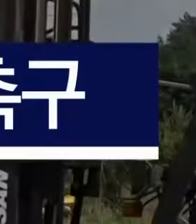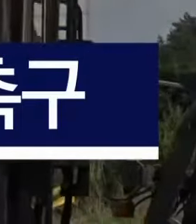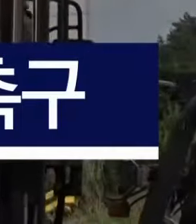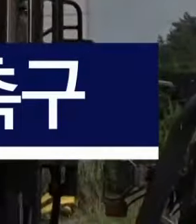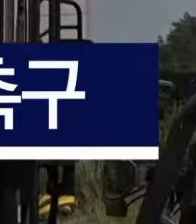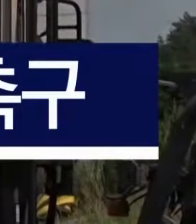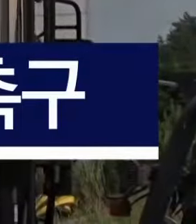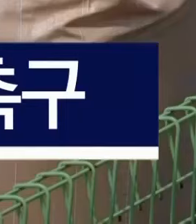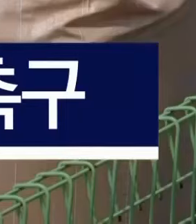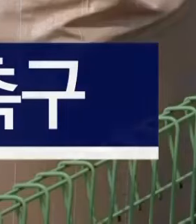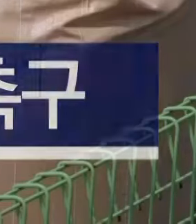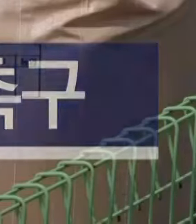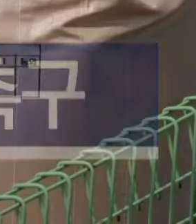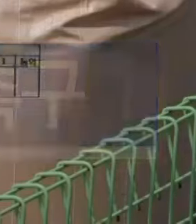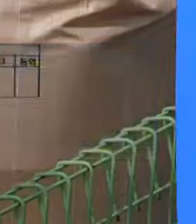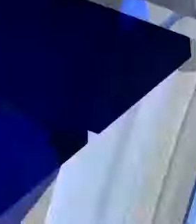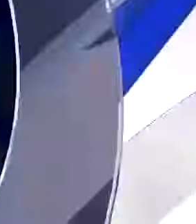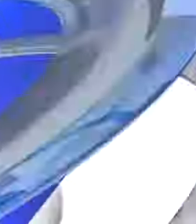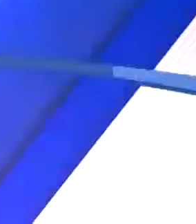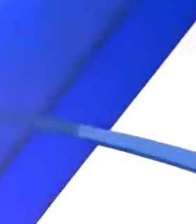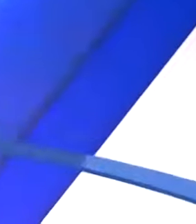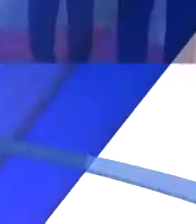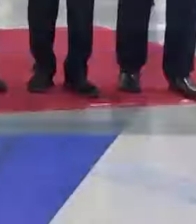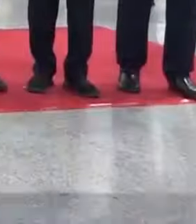농심은 시커멓게 타들어가고 있습니다.